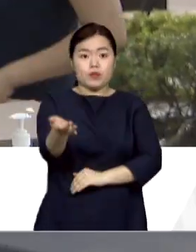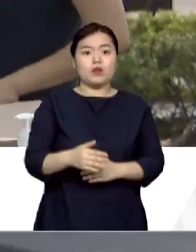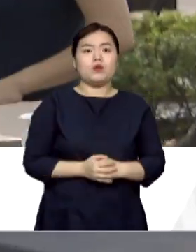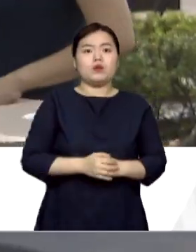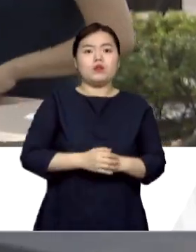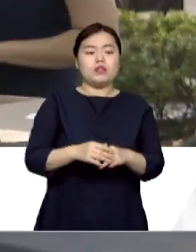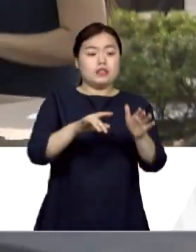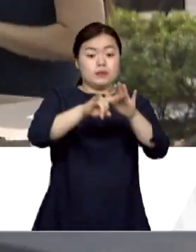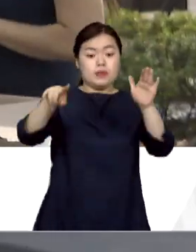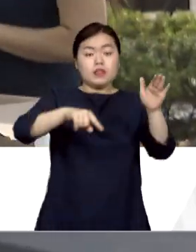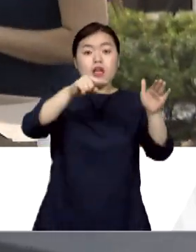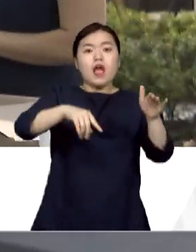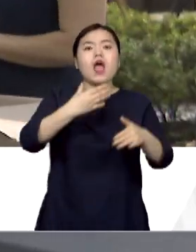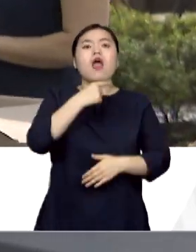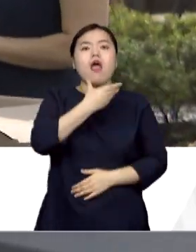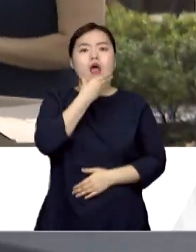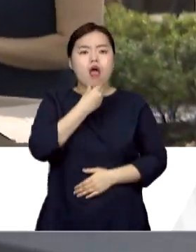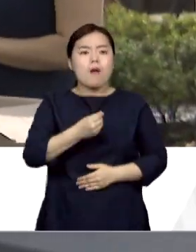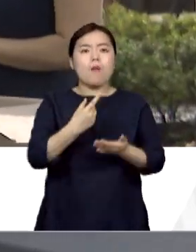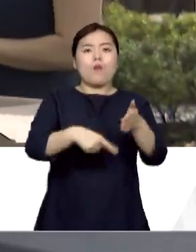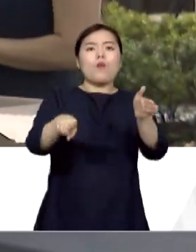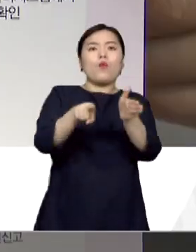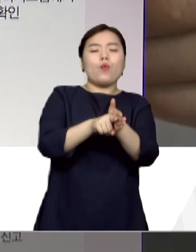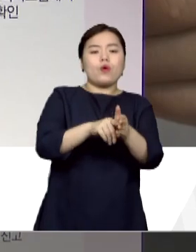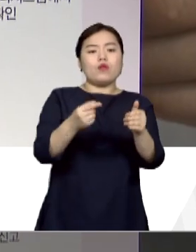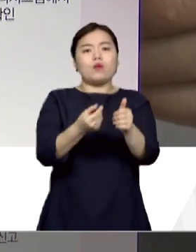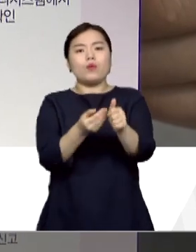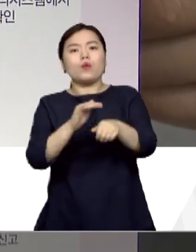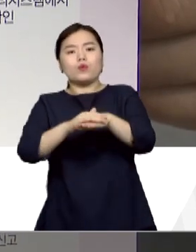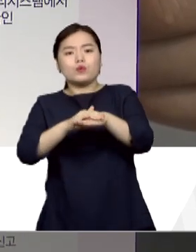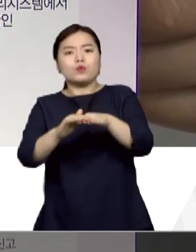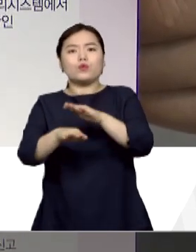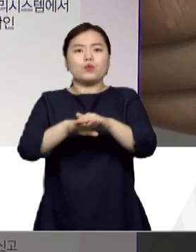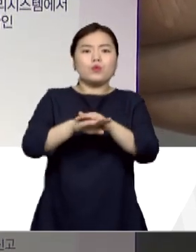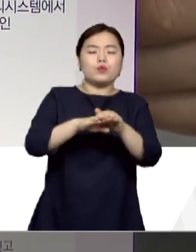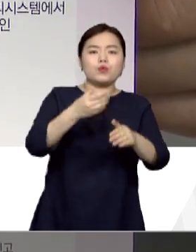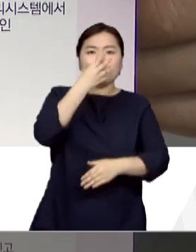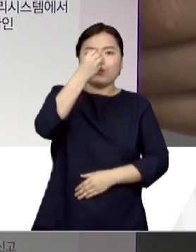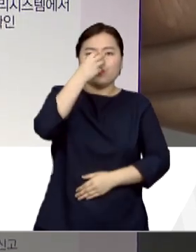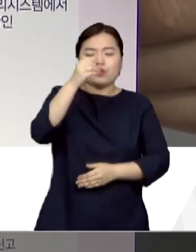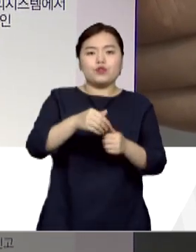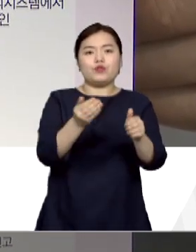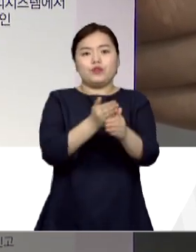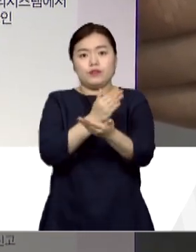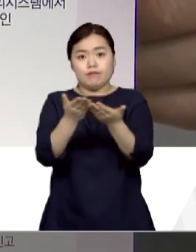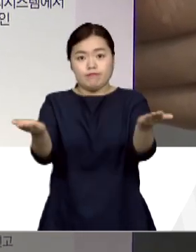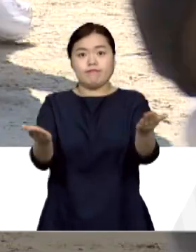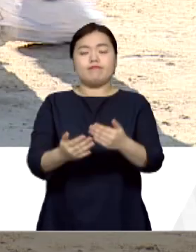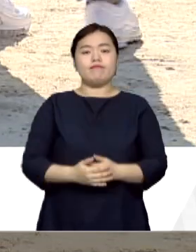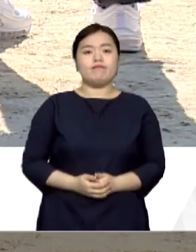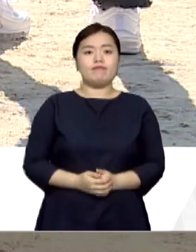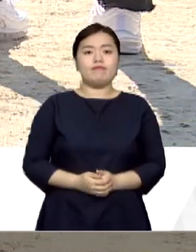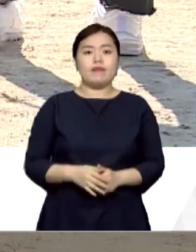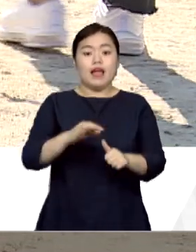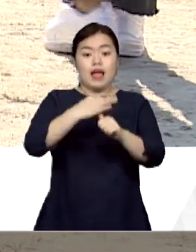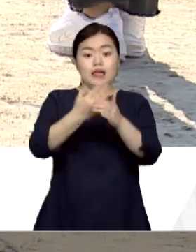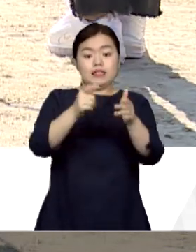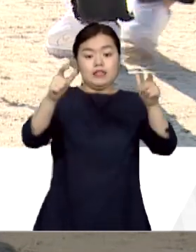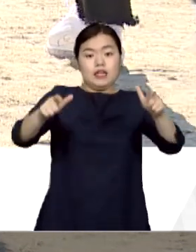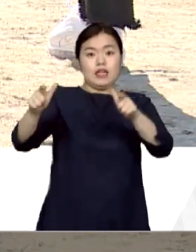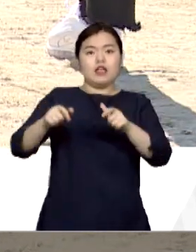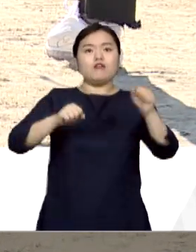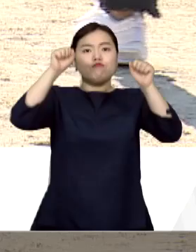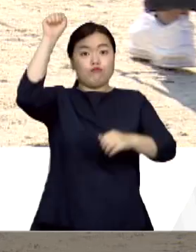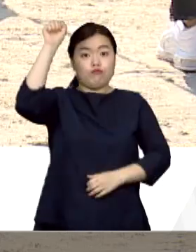알리고 시민들에게 패티켓 홍보 문구를 담은 휴대용 티슈와 일회용 손소독제를 배부했습니다.